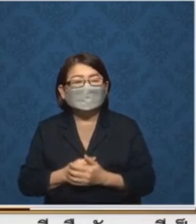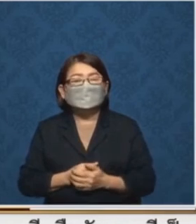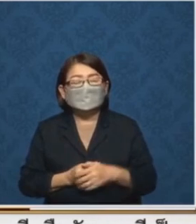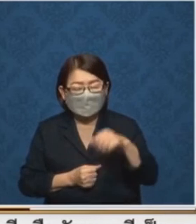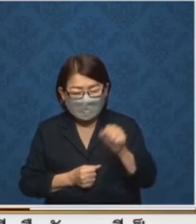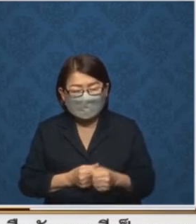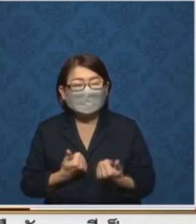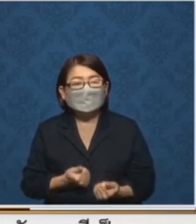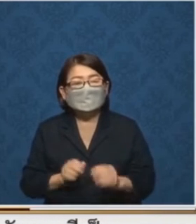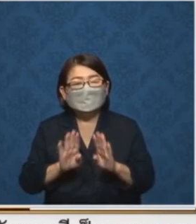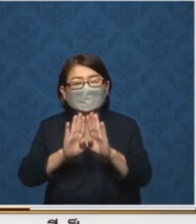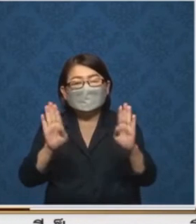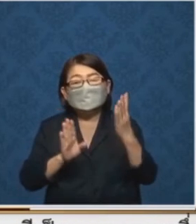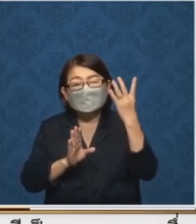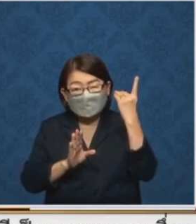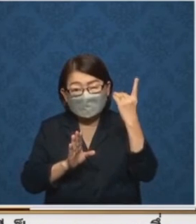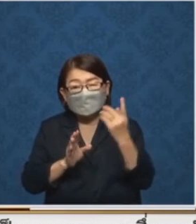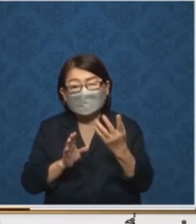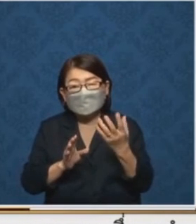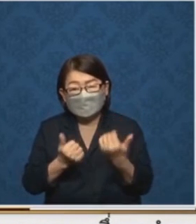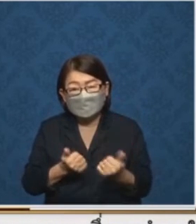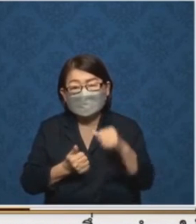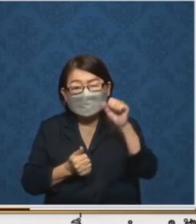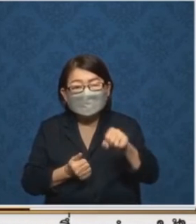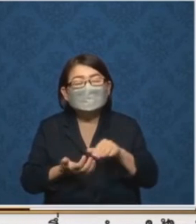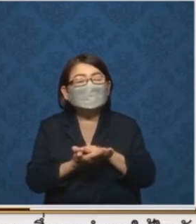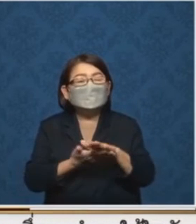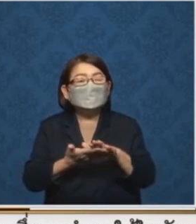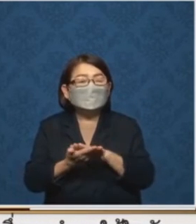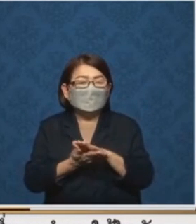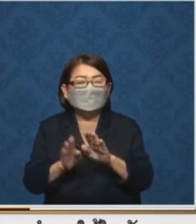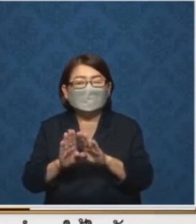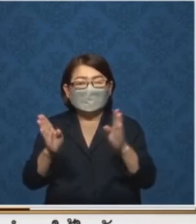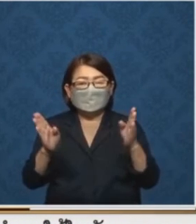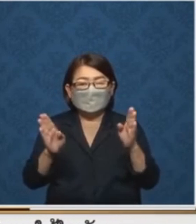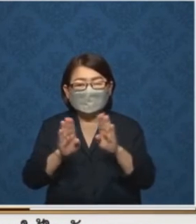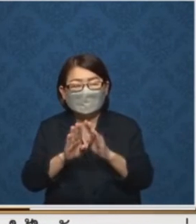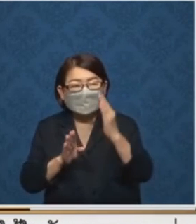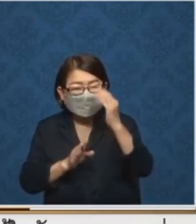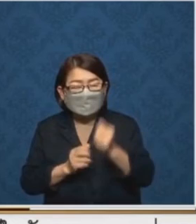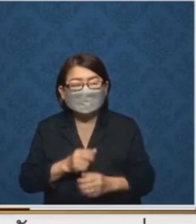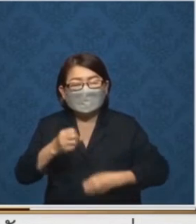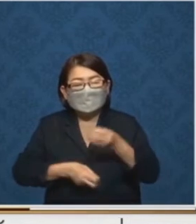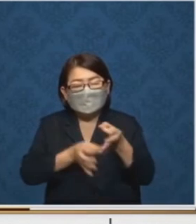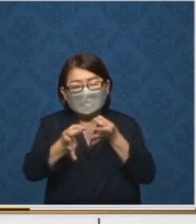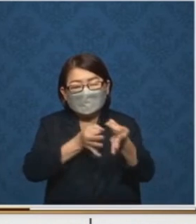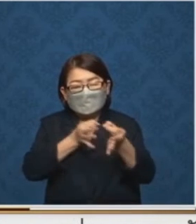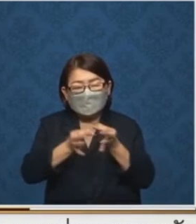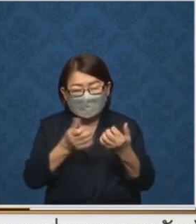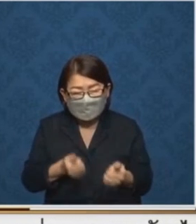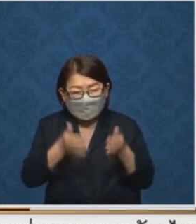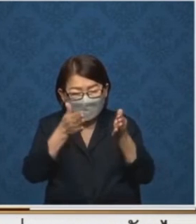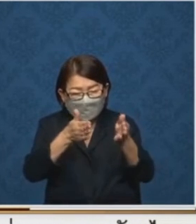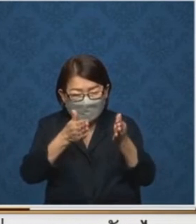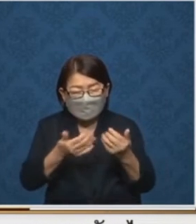างในรอบปีเหลือแค่ 39 บาทกิโลละท่านวาเข้าไปได้ไครับแผ่น